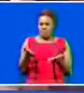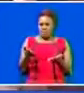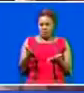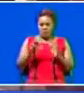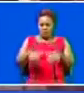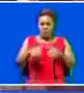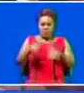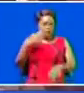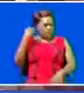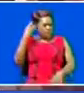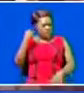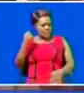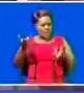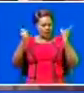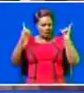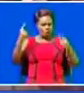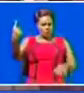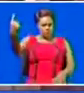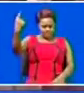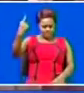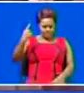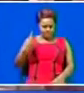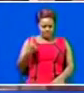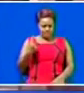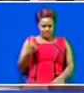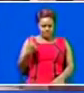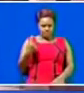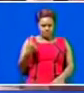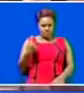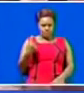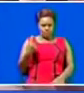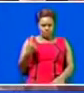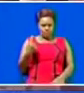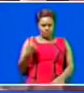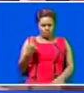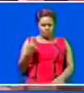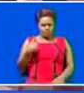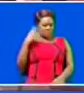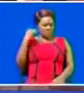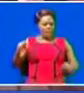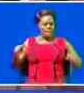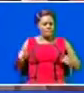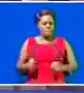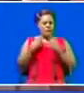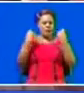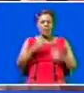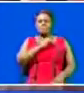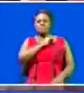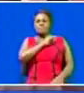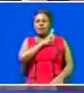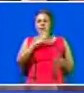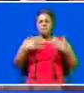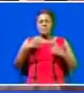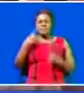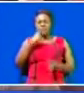nimesikia gari kiwe inateremka lori. Nikasikia inateremka inagusa fuleno inalia nikasikia imelia pa. Nikasikia watu wameanza